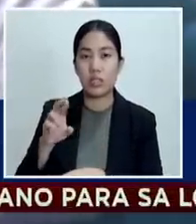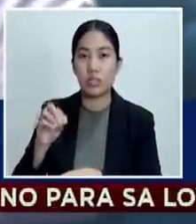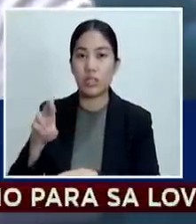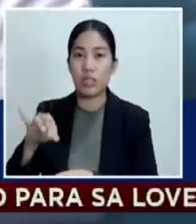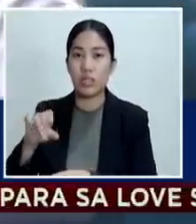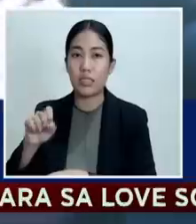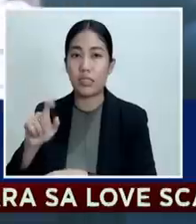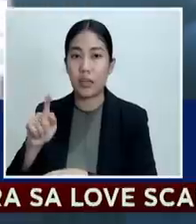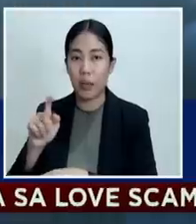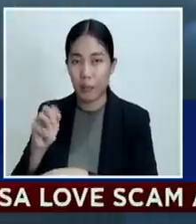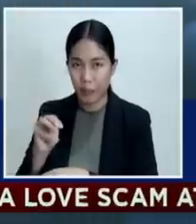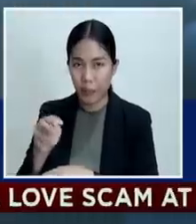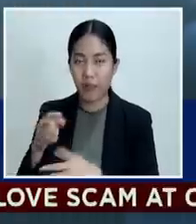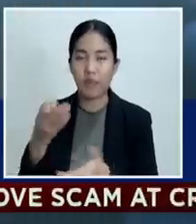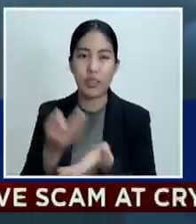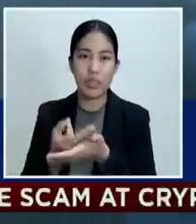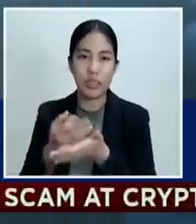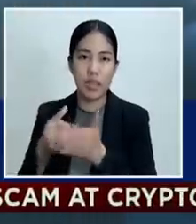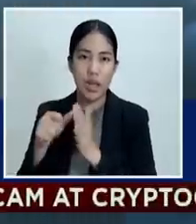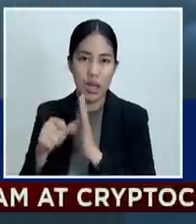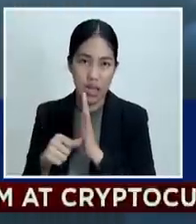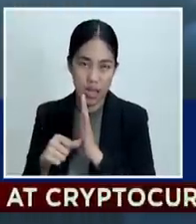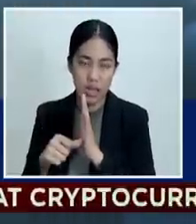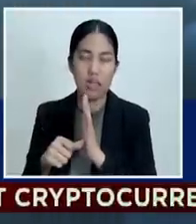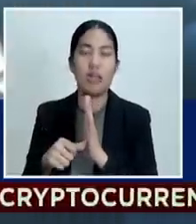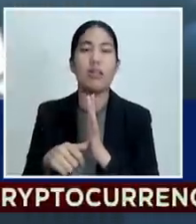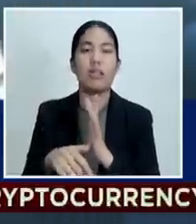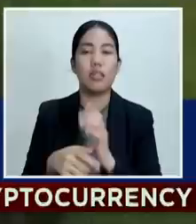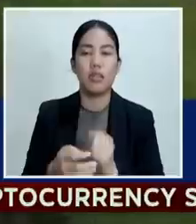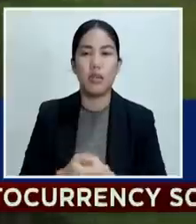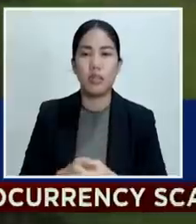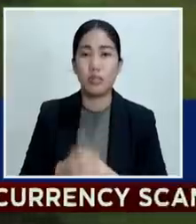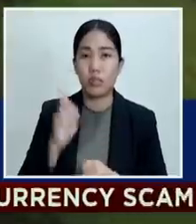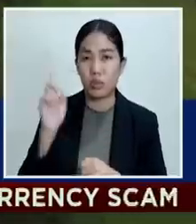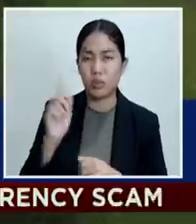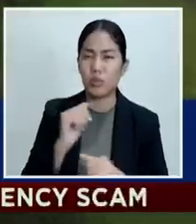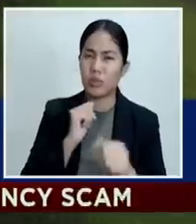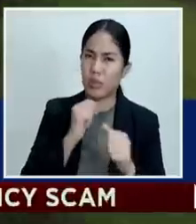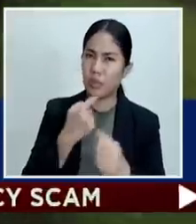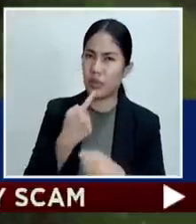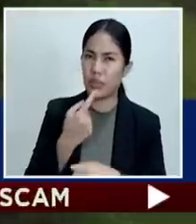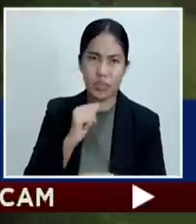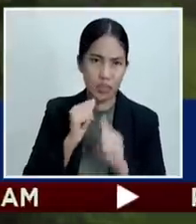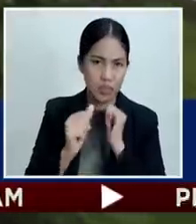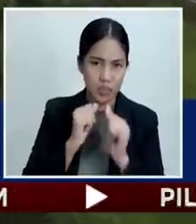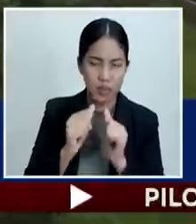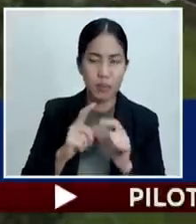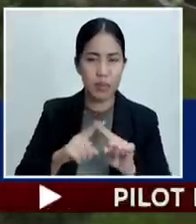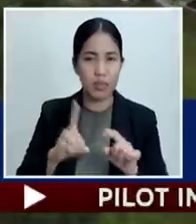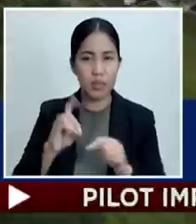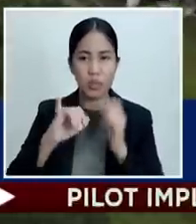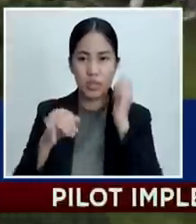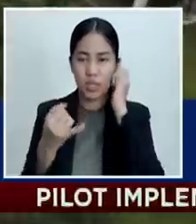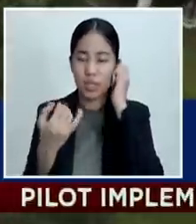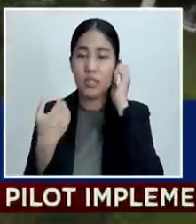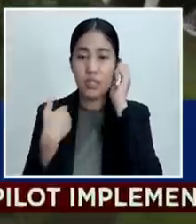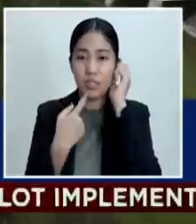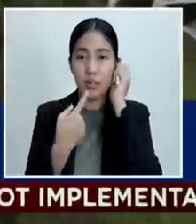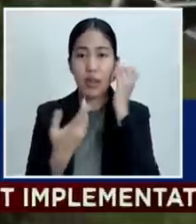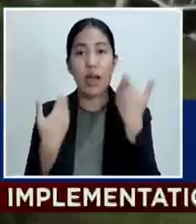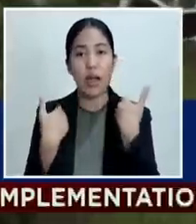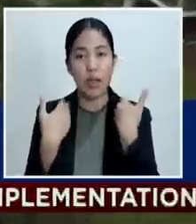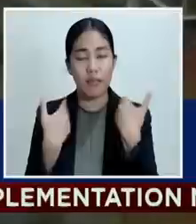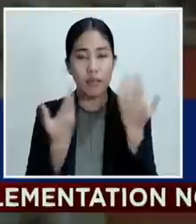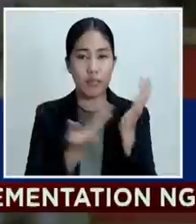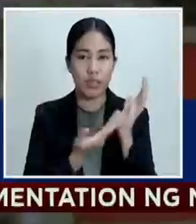Teves at mga kasama na sangkot sila sa terorismo. Pero ayon sa DOJ, may mga ebidensyang nakolekta ang mga law enforcers sa